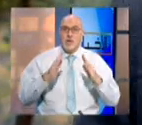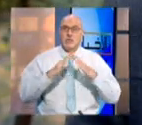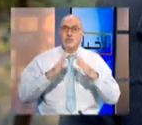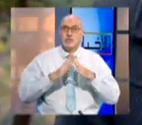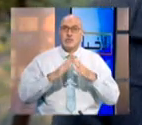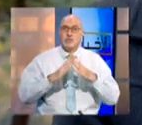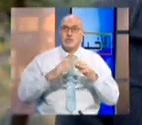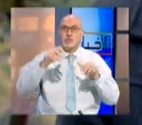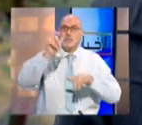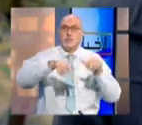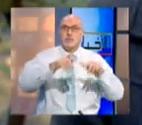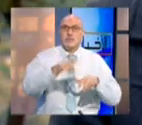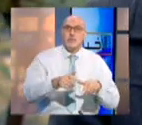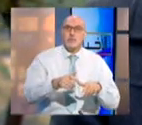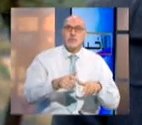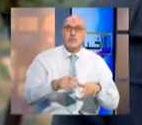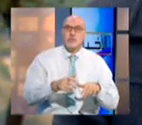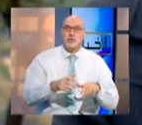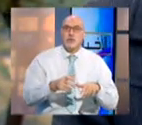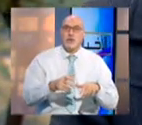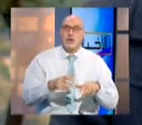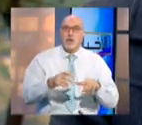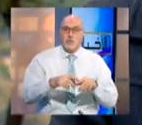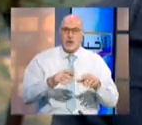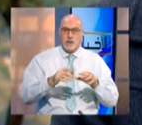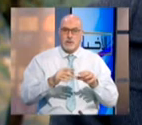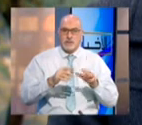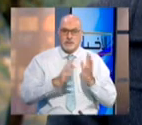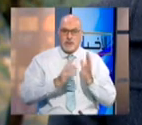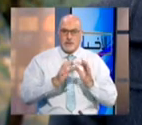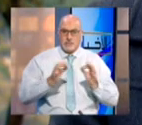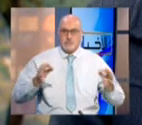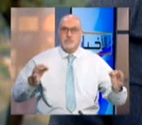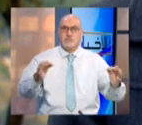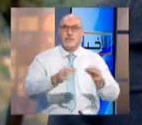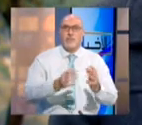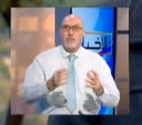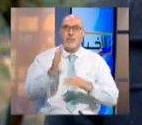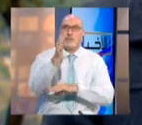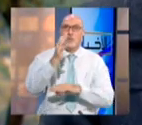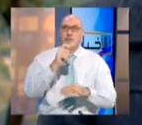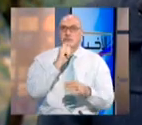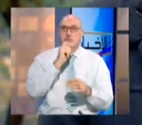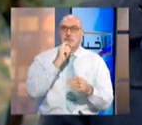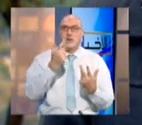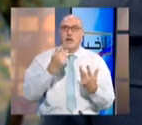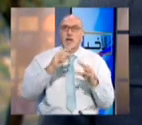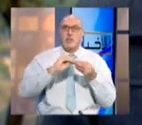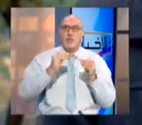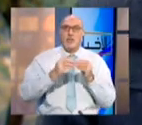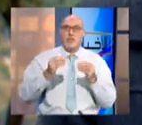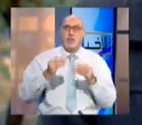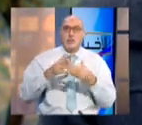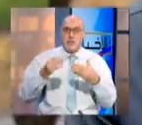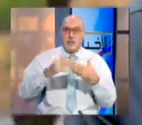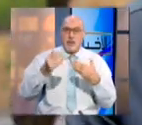كاين سكنات تاع مواطنين تقع داخل الوعاء العقاري الغابي، مازال لحد الان ما عندهمش